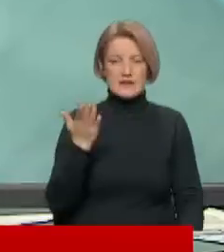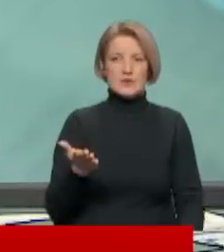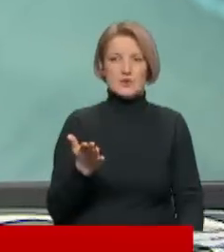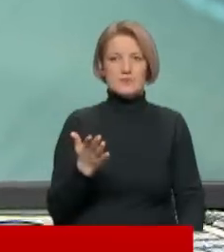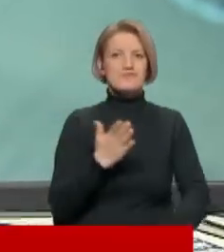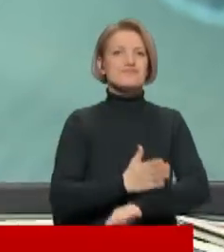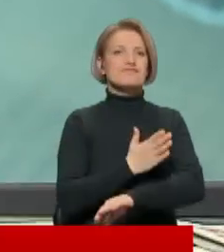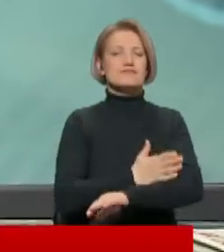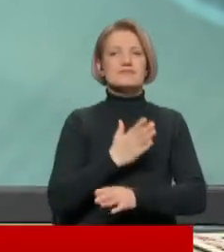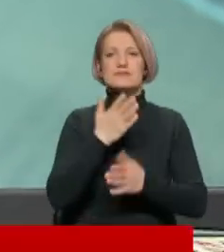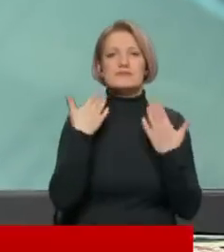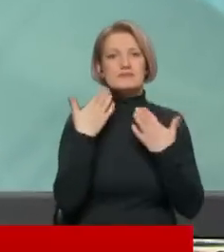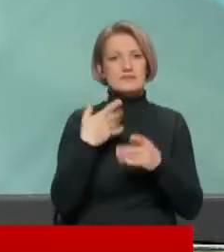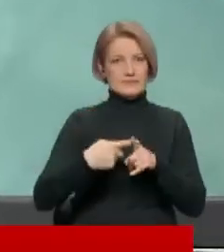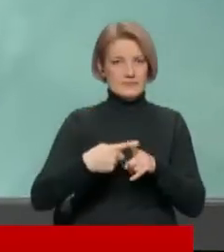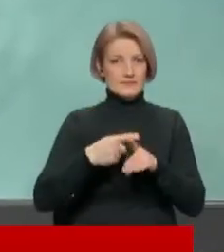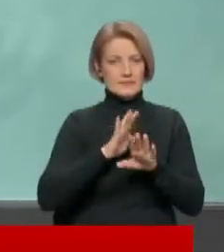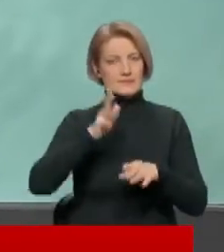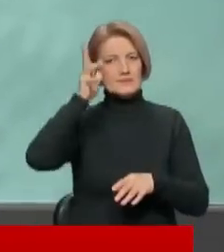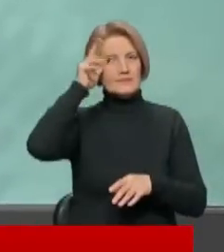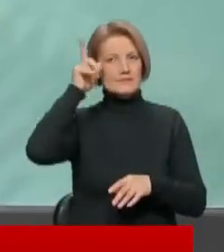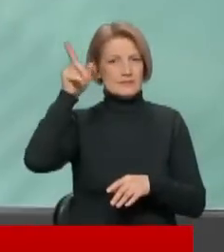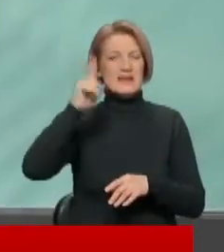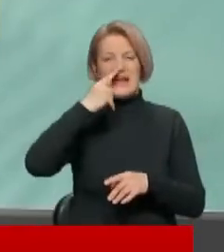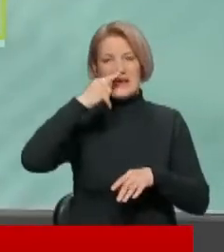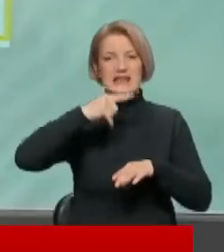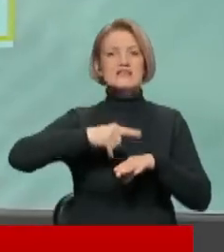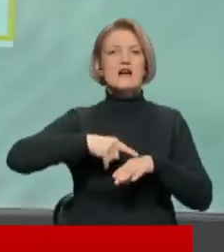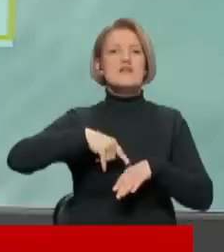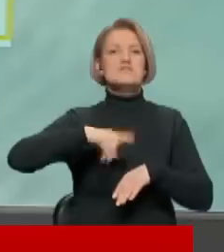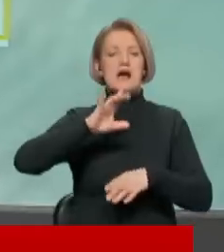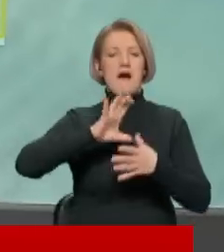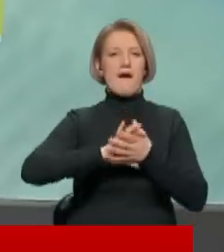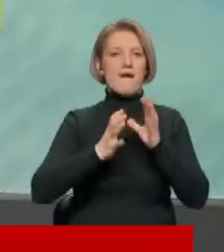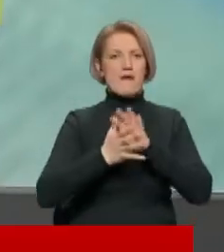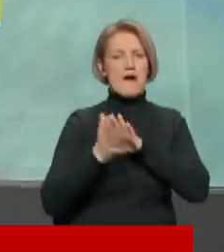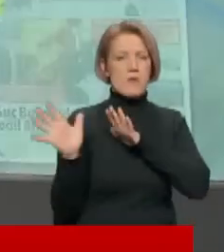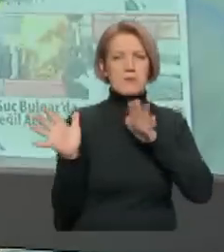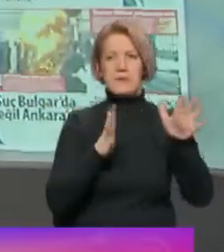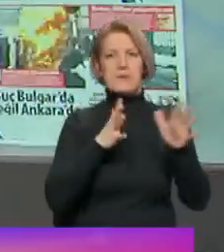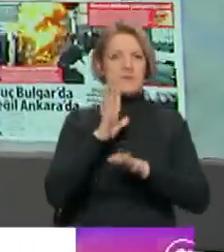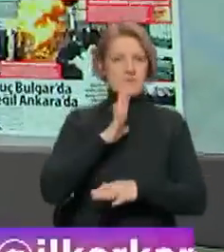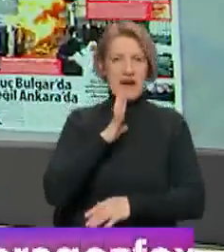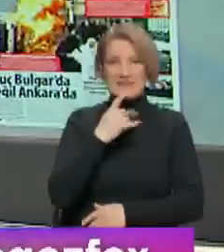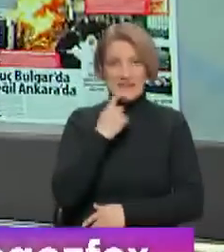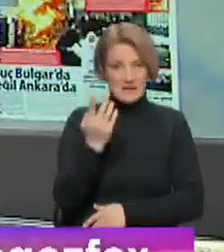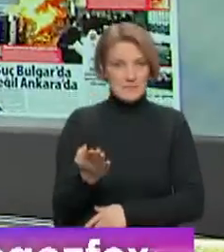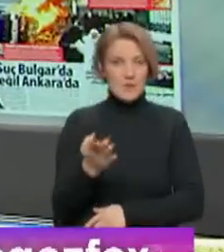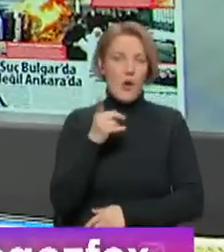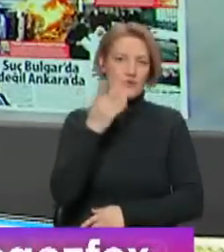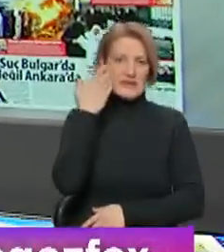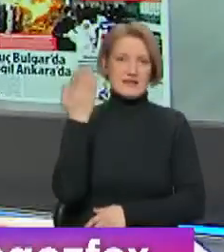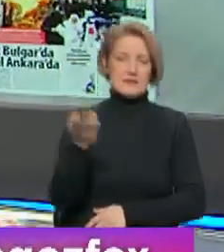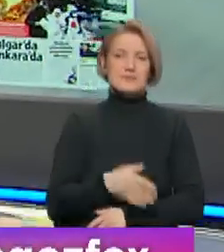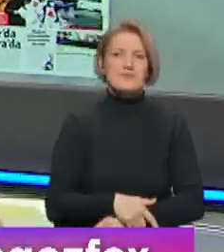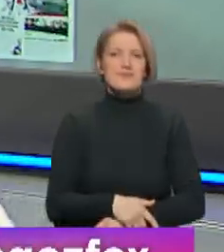memleket havasını paylaştık Amerika Birleşik devletleri'nden inanılmaz bir kar fırtınası görüntüsü var demiştik onu